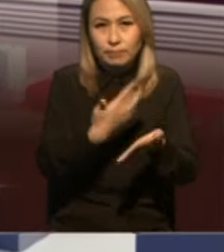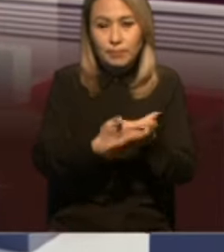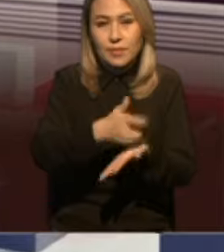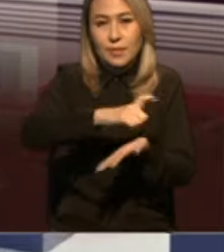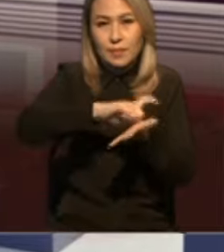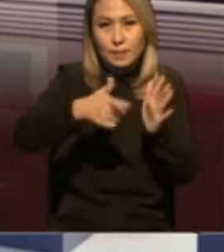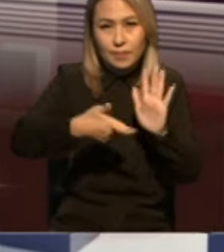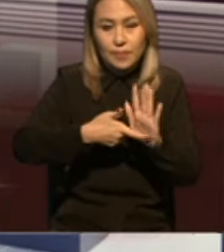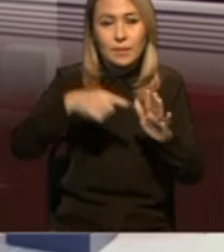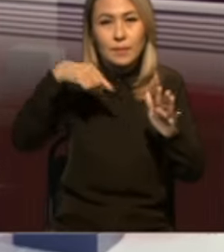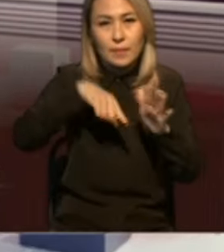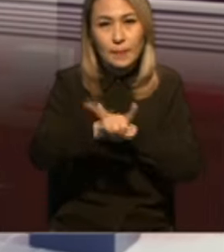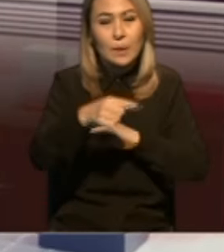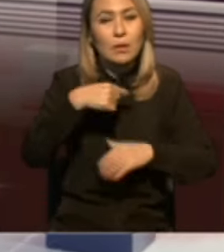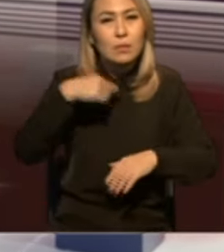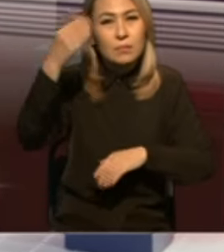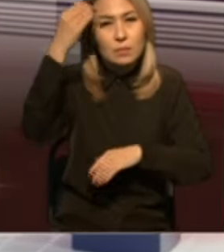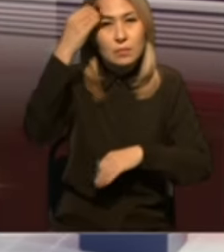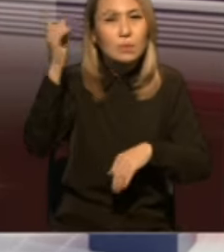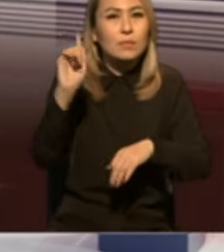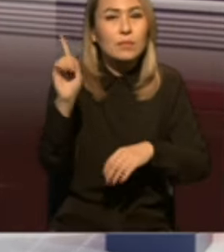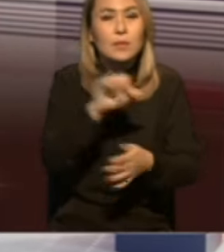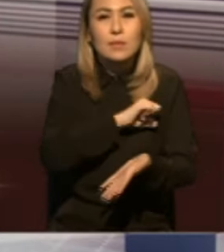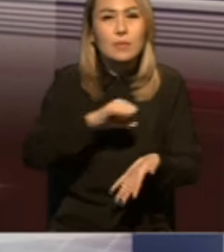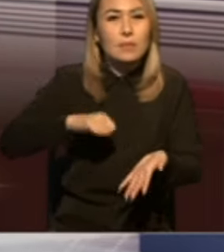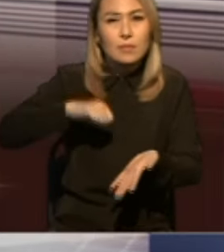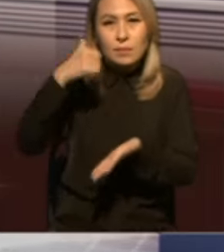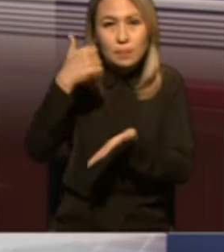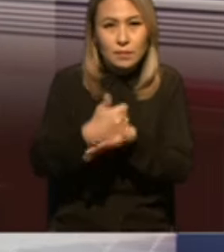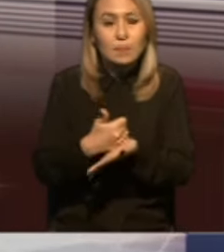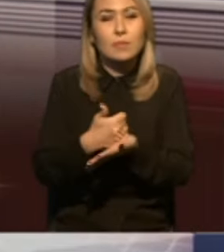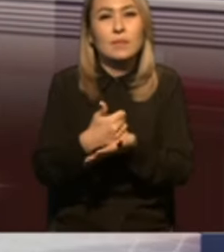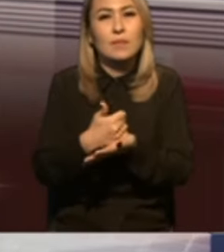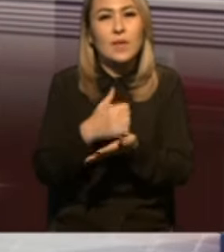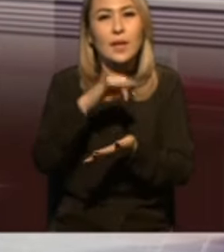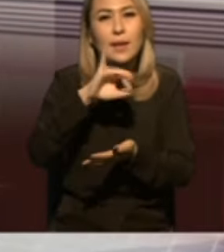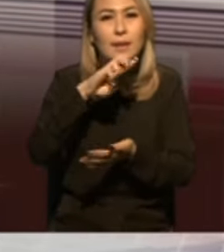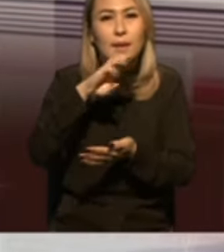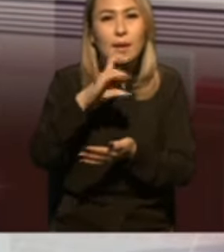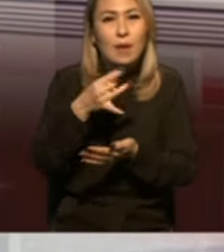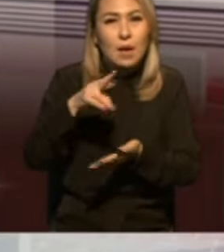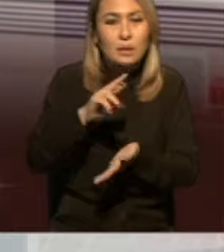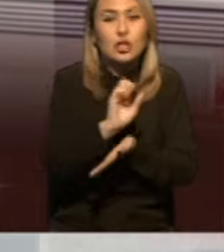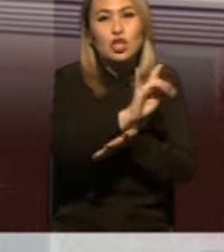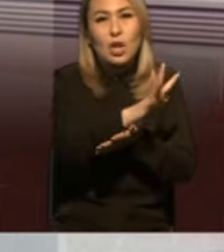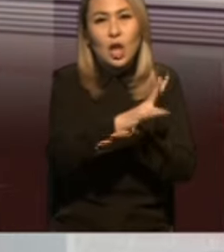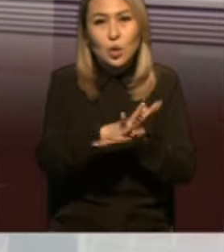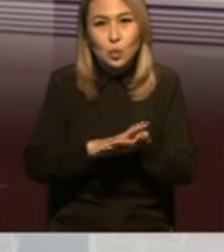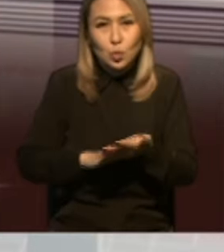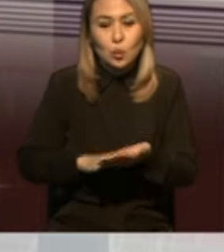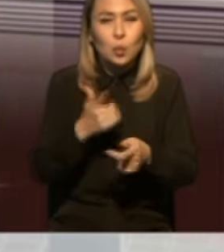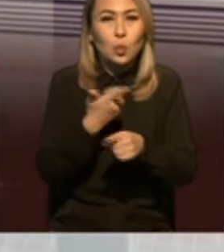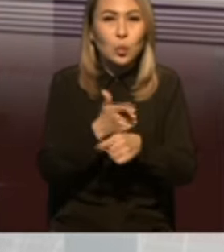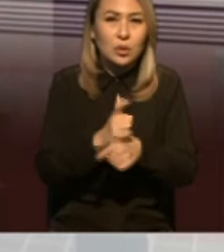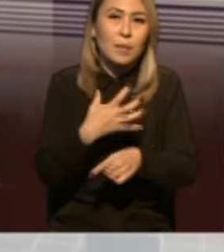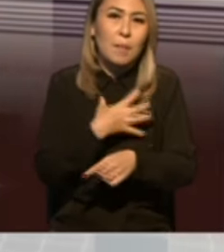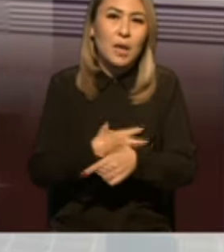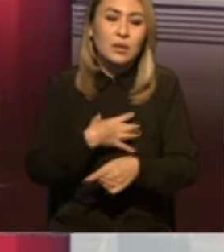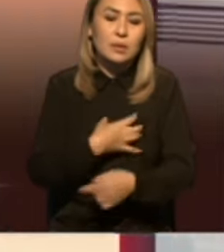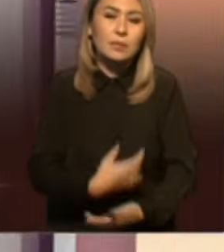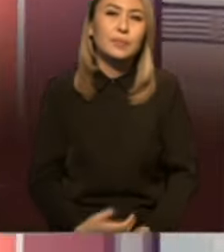болса, сол менше ең басты жаңа біздің осы интеграцияны жалғастыру үшін өте маңызды деп ойлаймын.